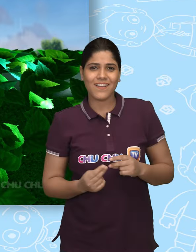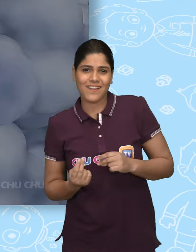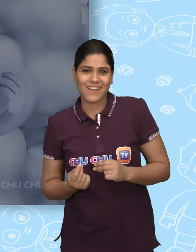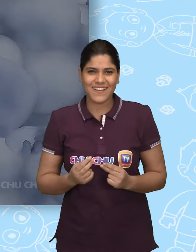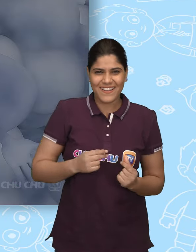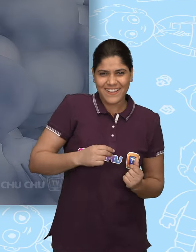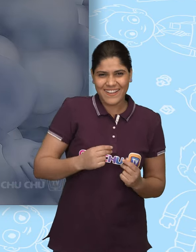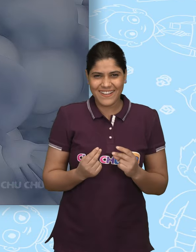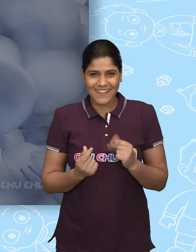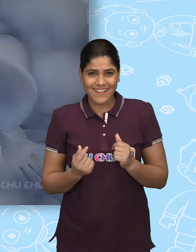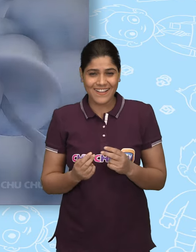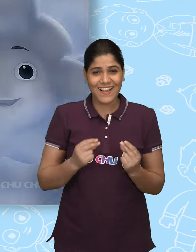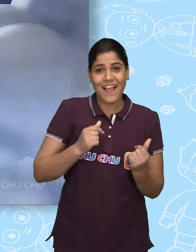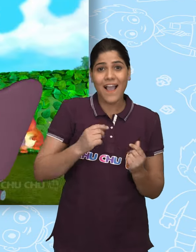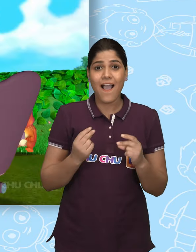ना।